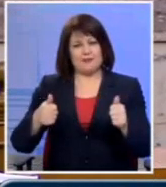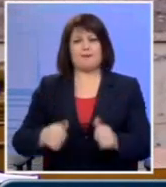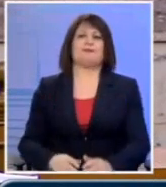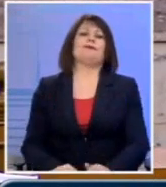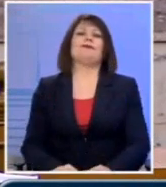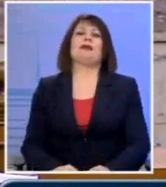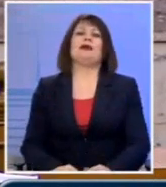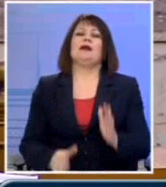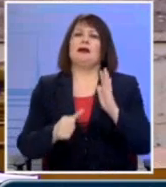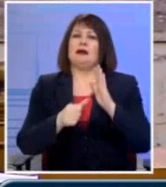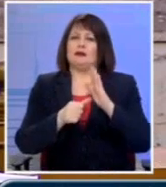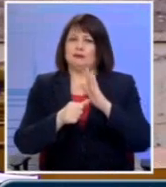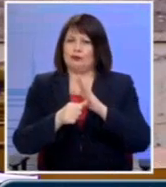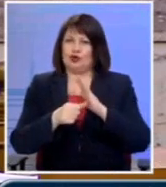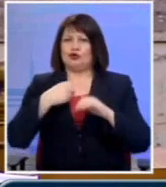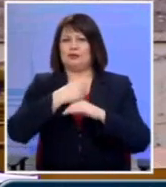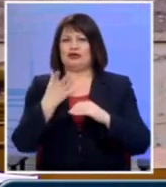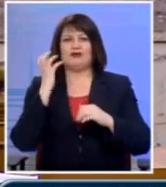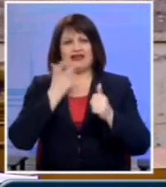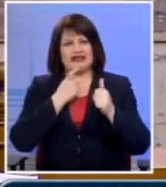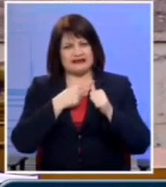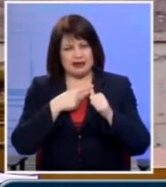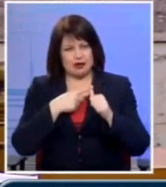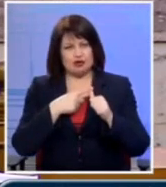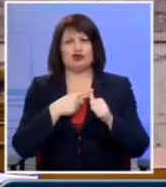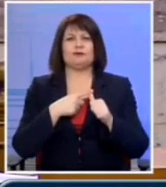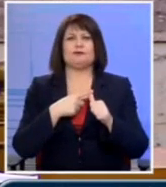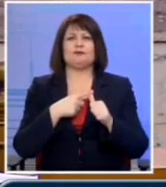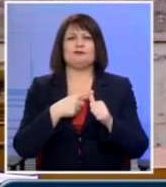πρόεδρος της κοινοβουλευτικής ομάδας του ΠΑΣΟΚ, κύριος Βενιζέλος, ο πρόεδρος